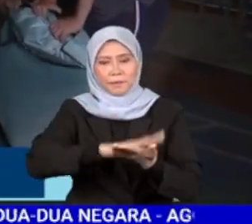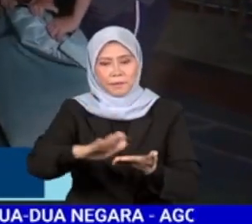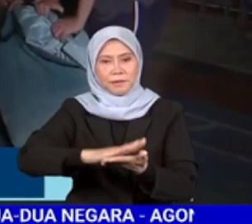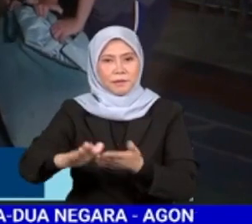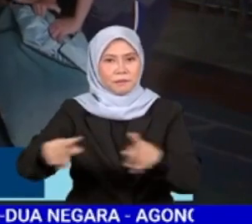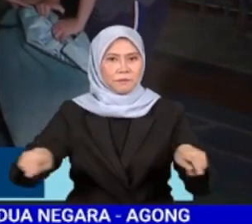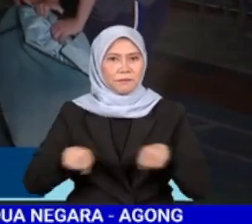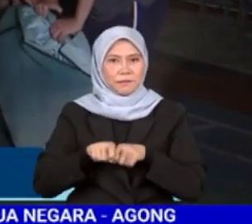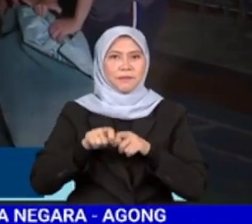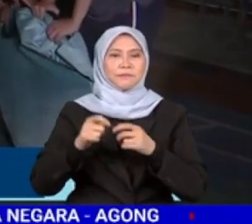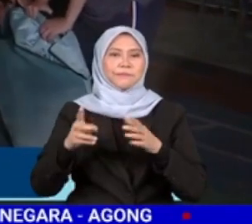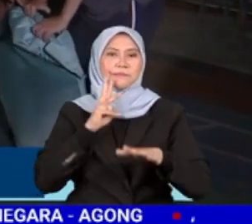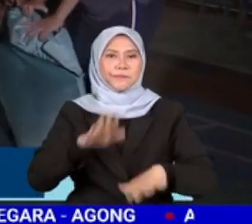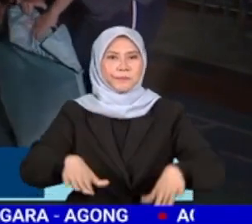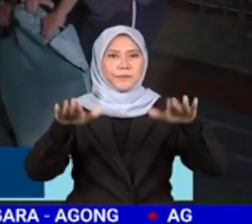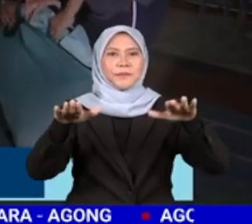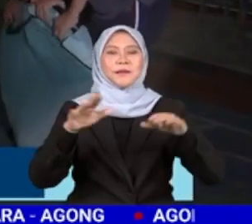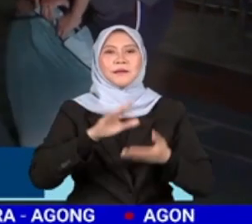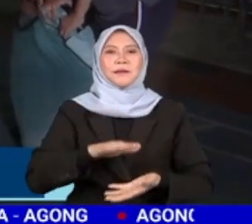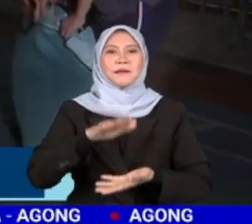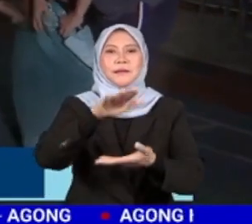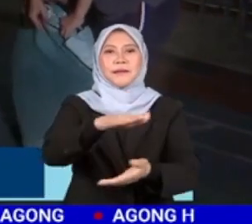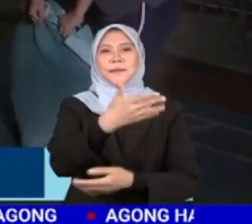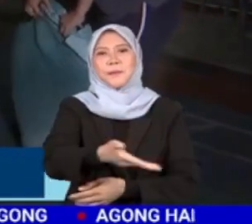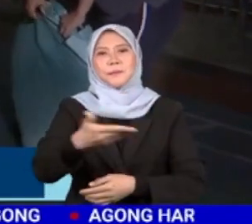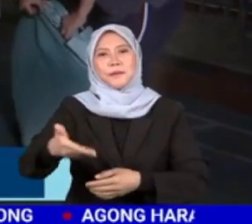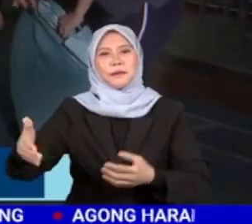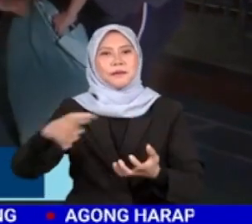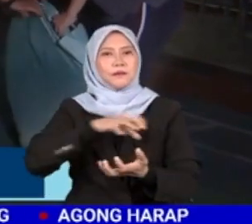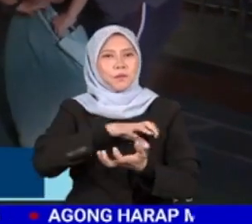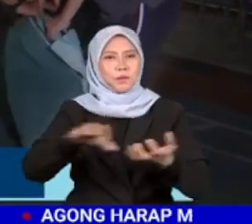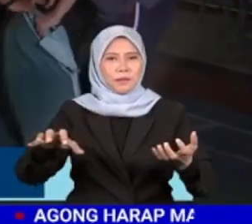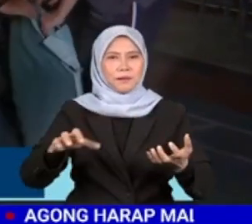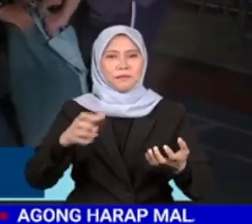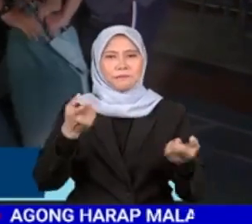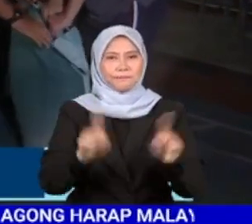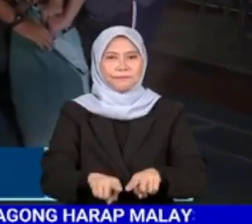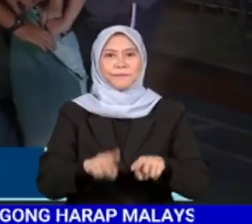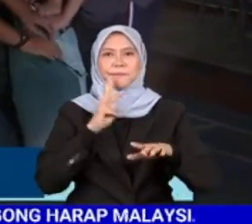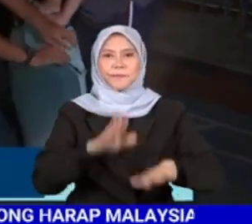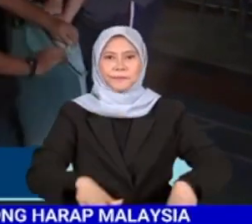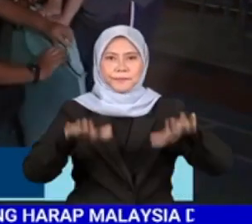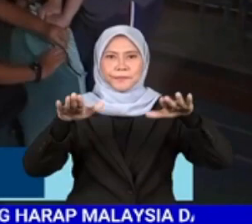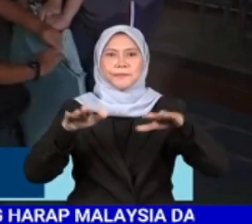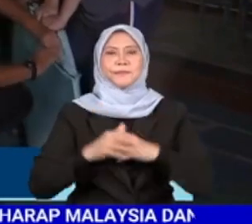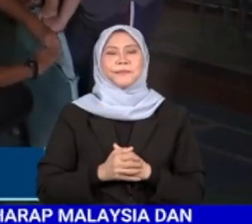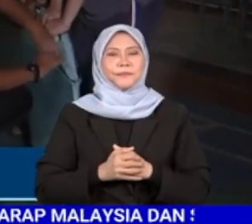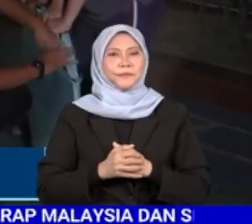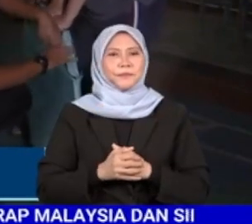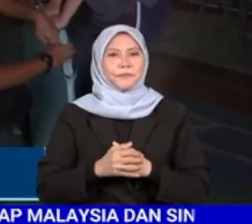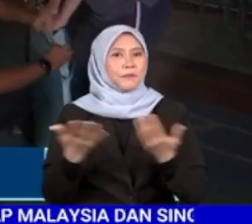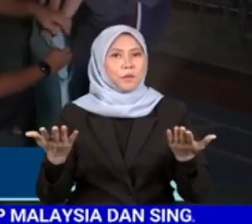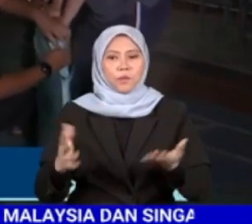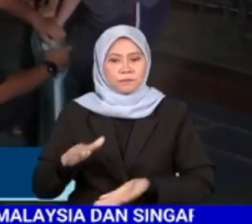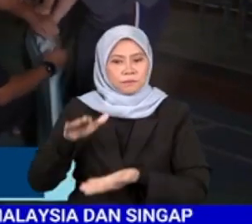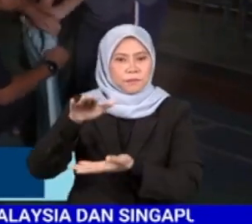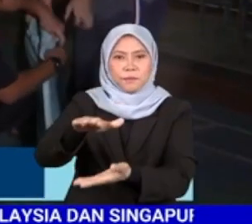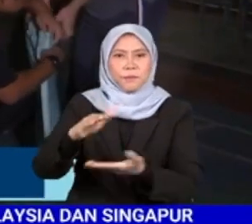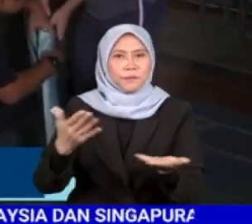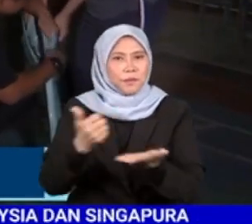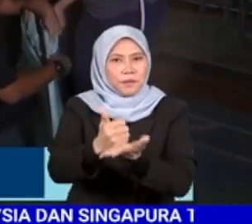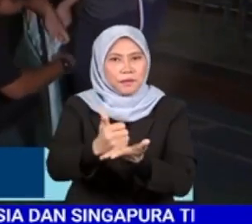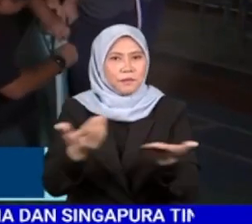di lokasi terjejas dan pengagihan barangan yang rosak akibat banjir. Antara bentuk yang disalurkan